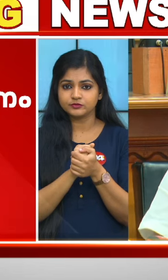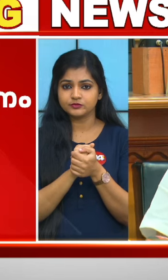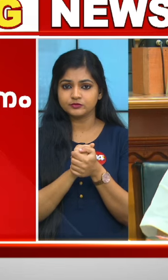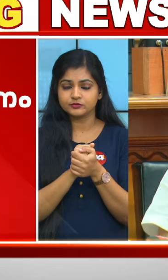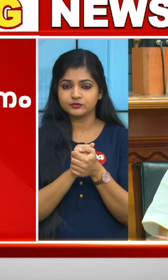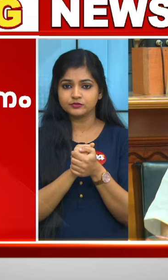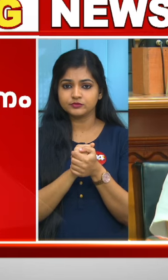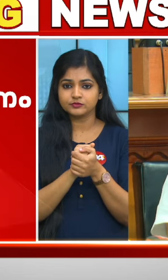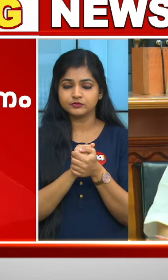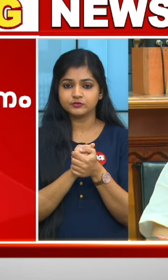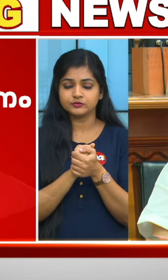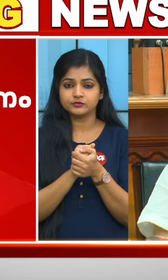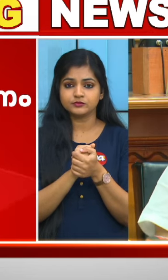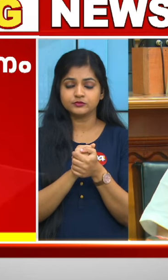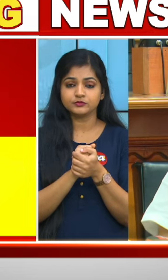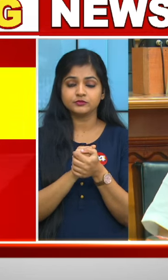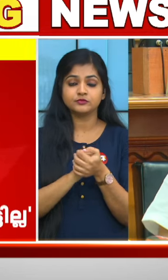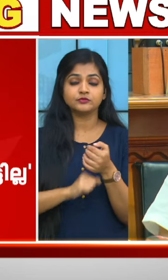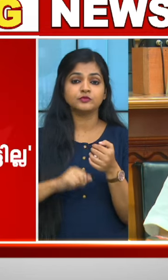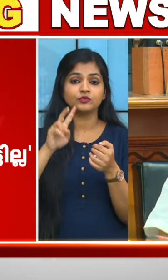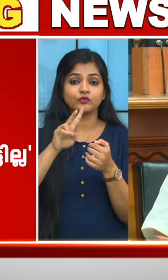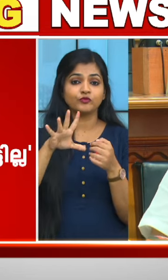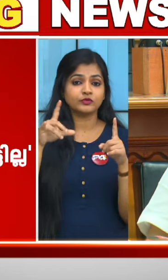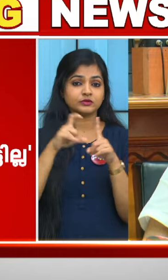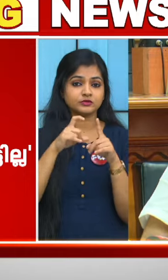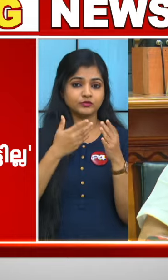അടുത്ത ഡിസംബറിലെ 25 ഡിസംബർ തന്നെ.